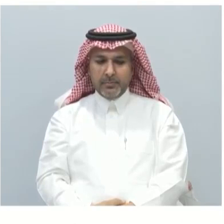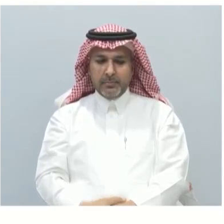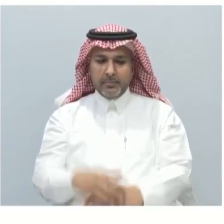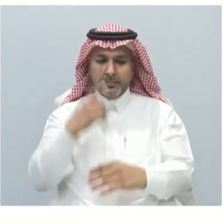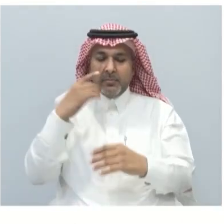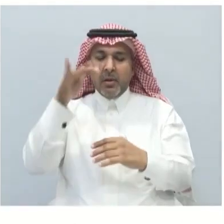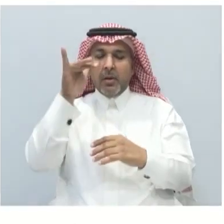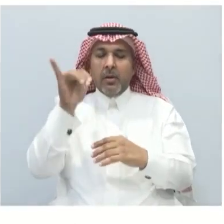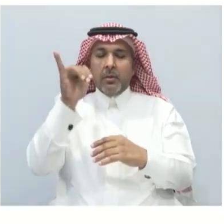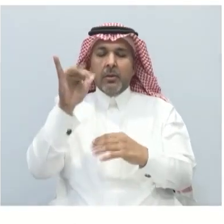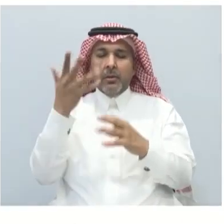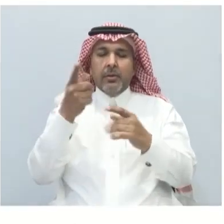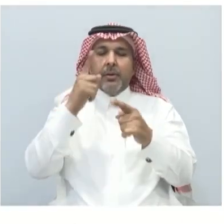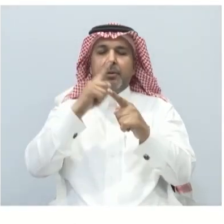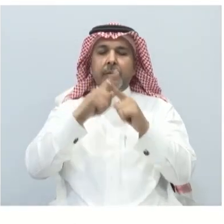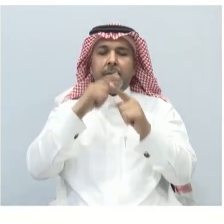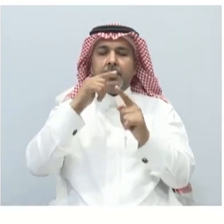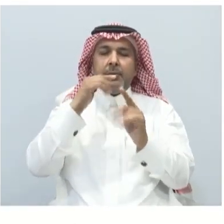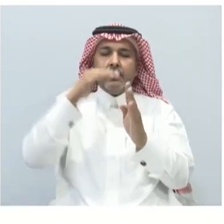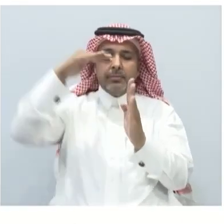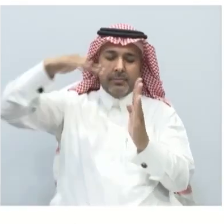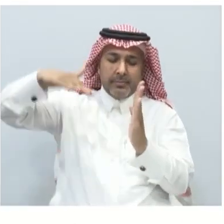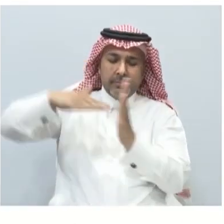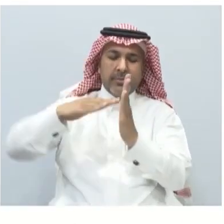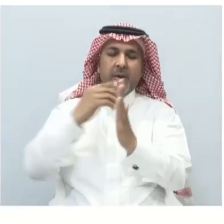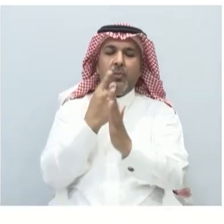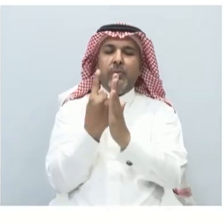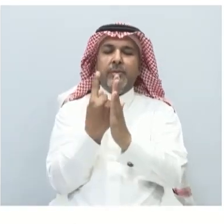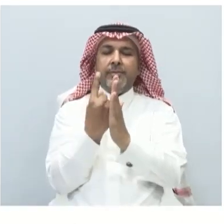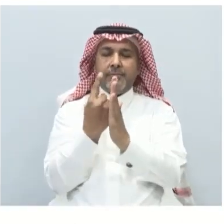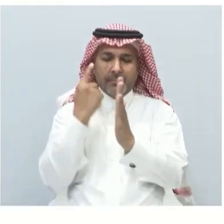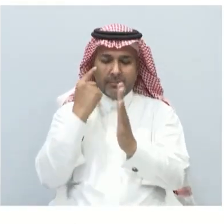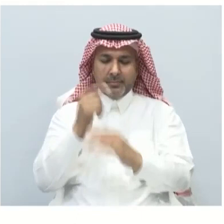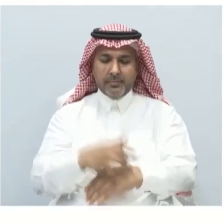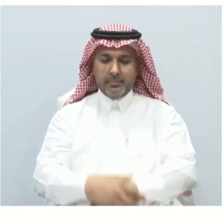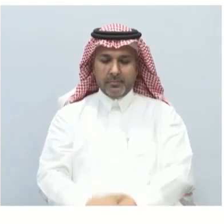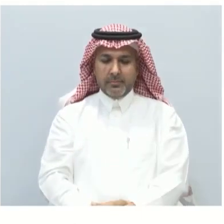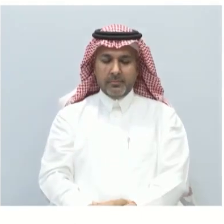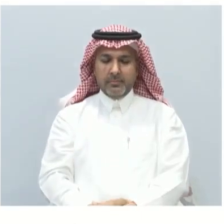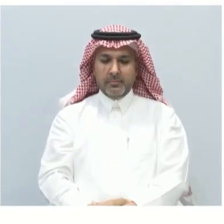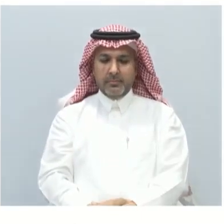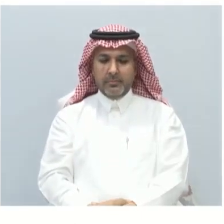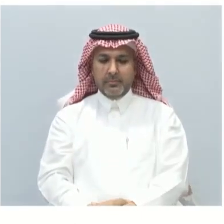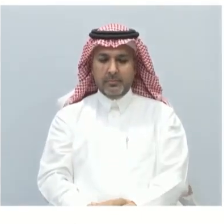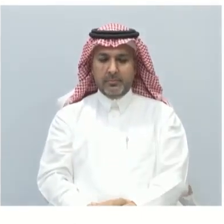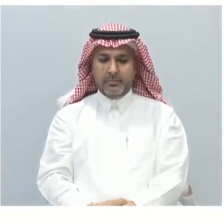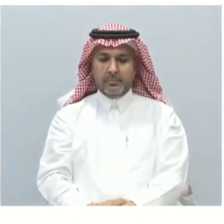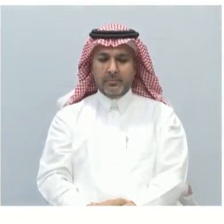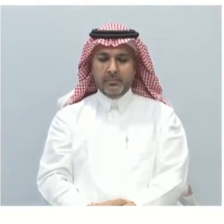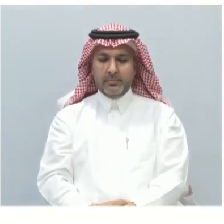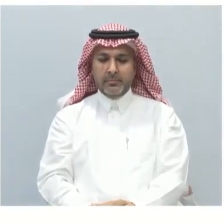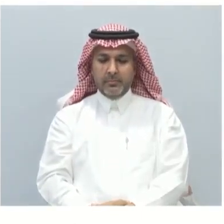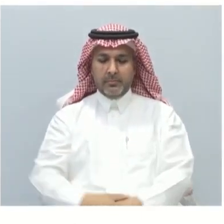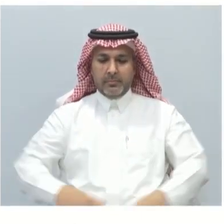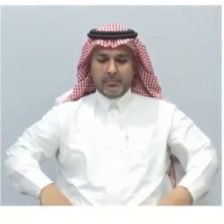نفسه دائما الداله الاسيه تقطع الوايه عند العدد واحد وبالتالي لو عوضت الان بسبعه اس نص هو يبغى